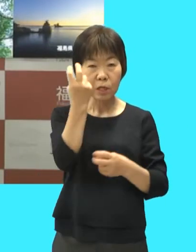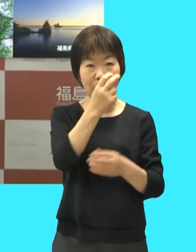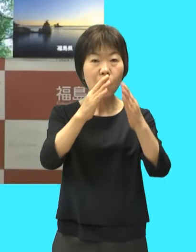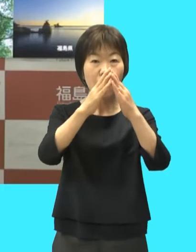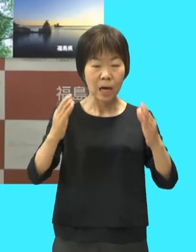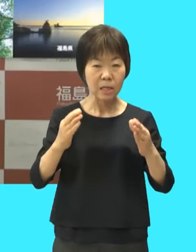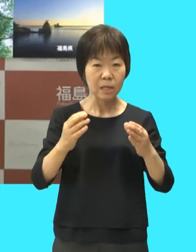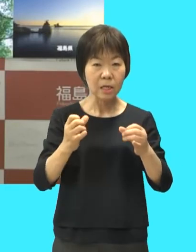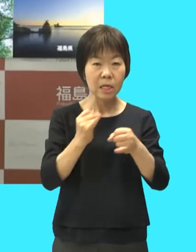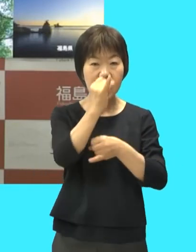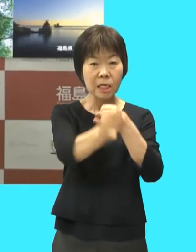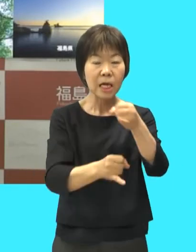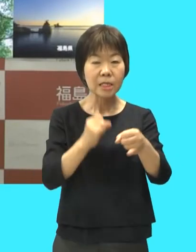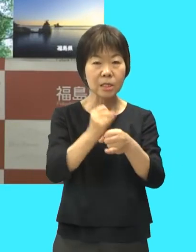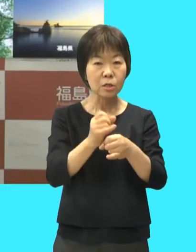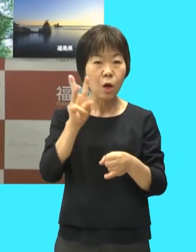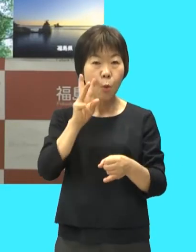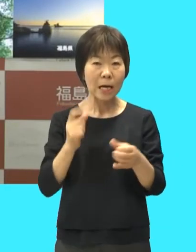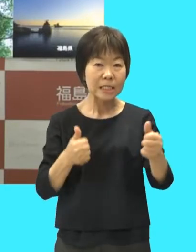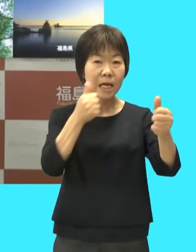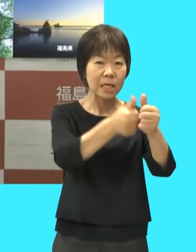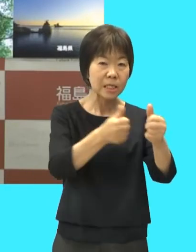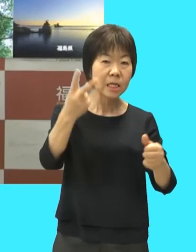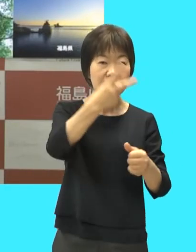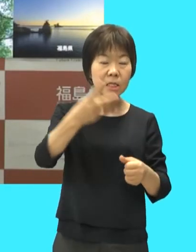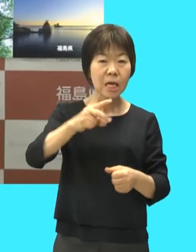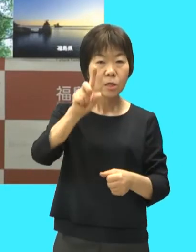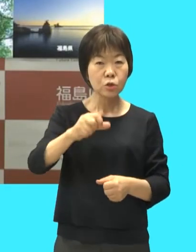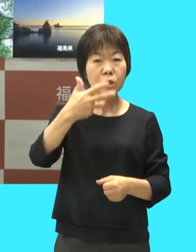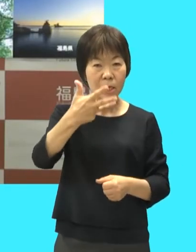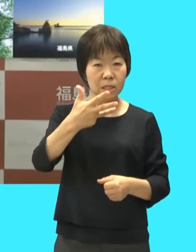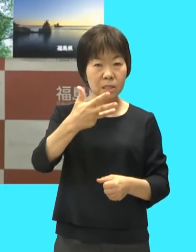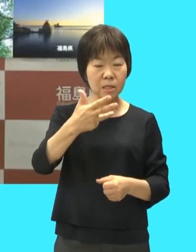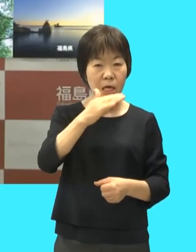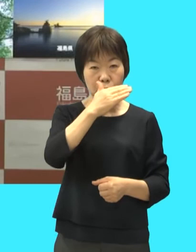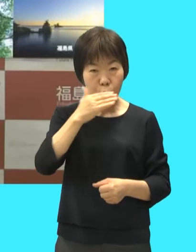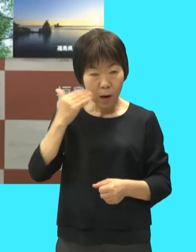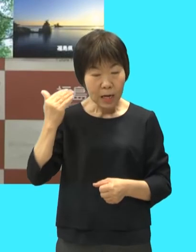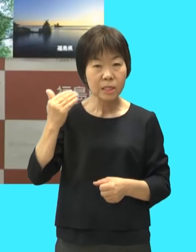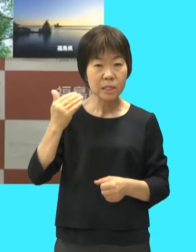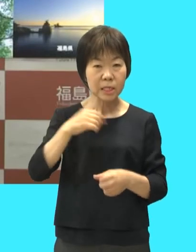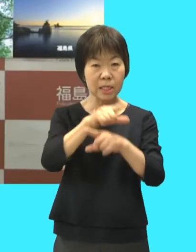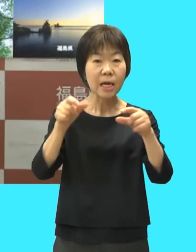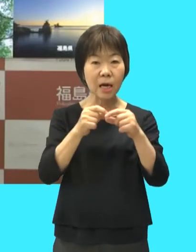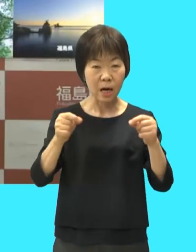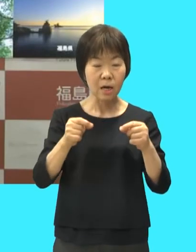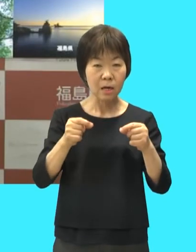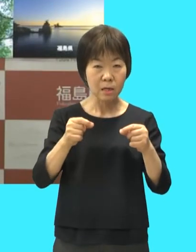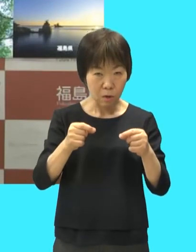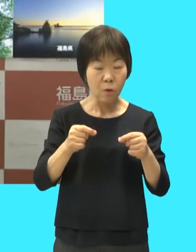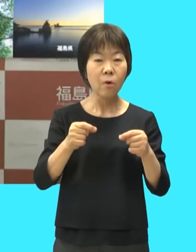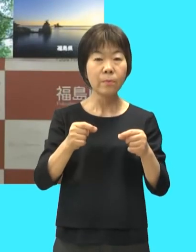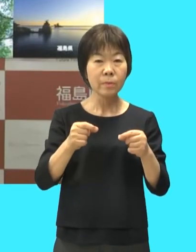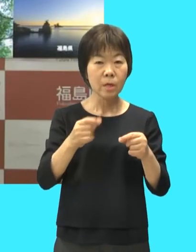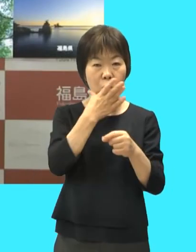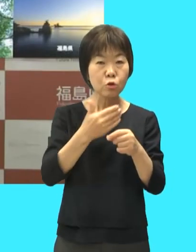ショナルワインチャレンジ2018における好成績、素晴らしい成績を追い風にして